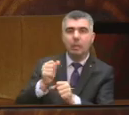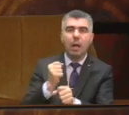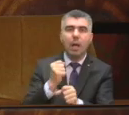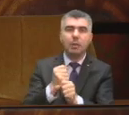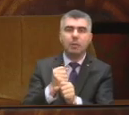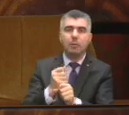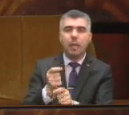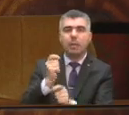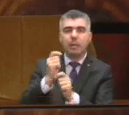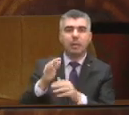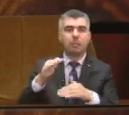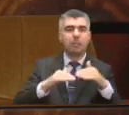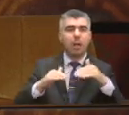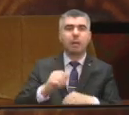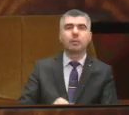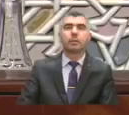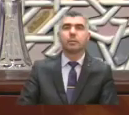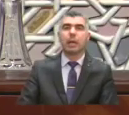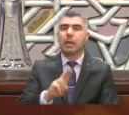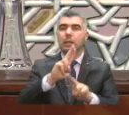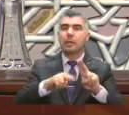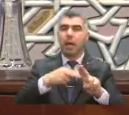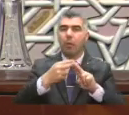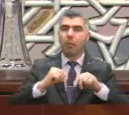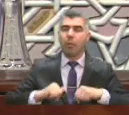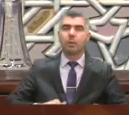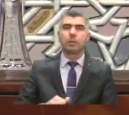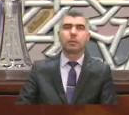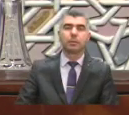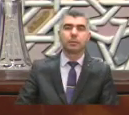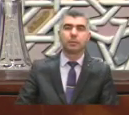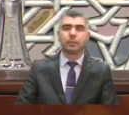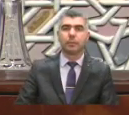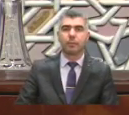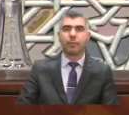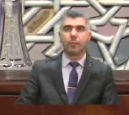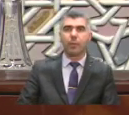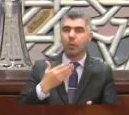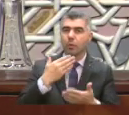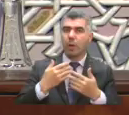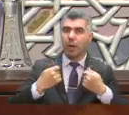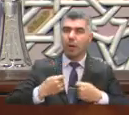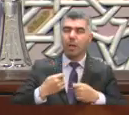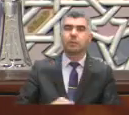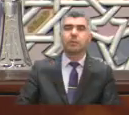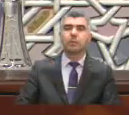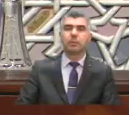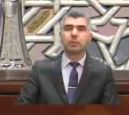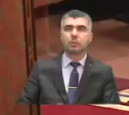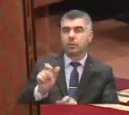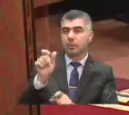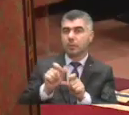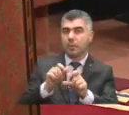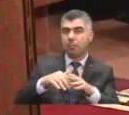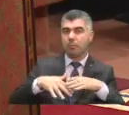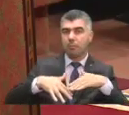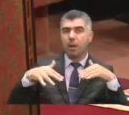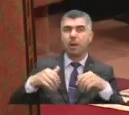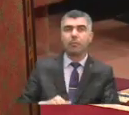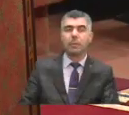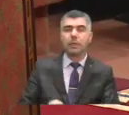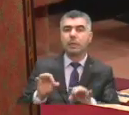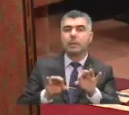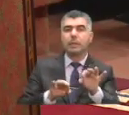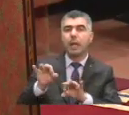الصيد البحري، وشكرا. جواب السيد الوزير. شكرا السيد الرئيس، السيدات والسادة النواب المحترمون.